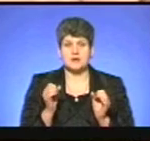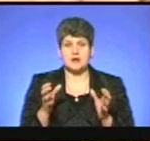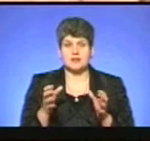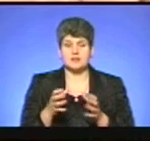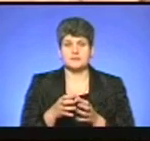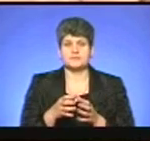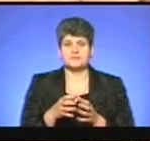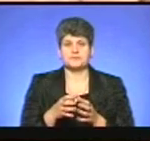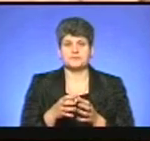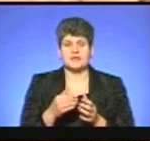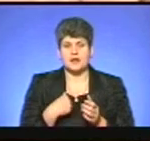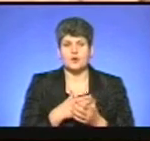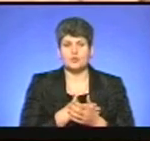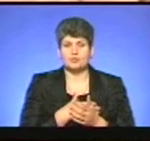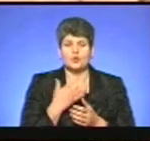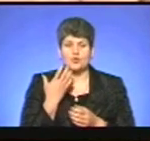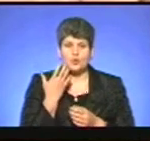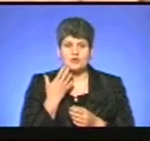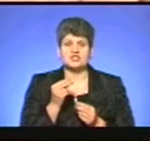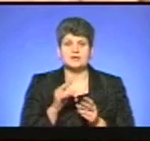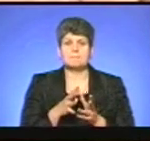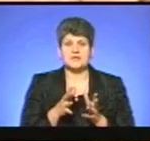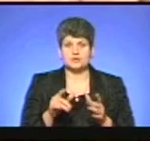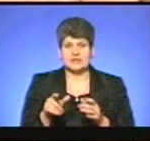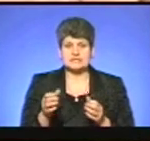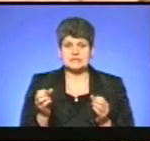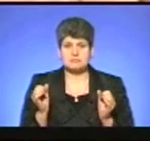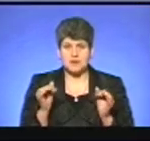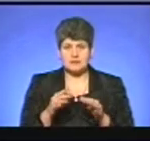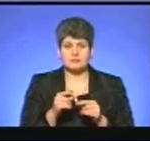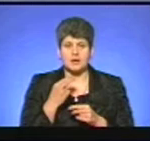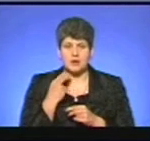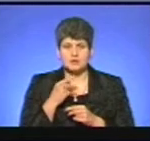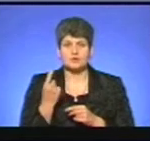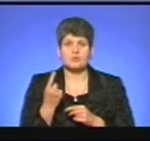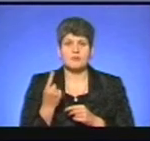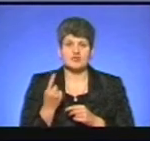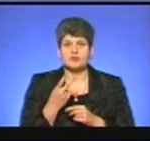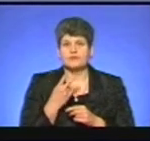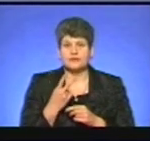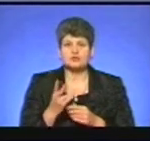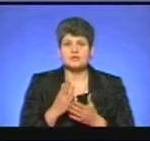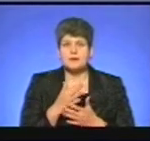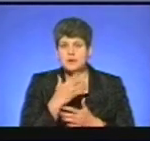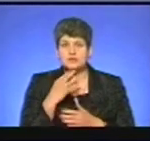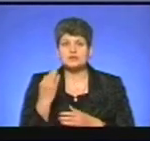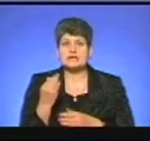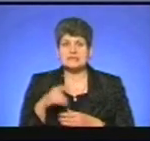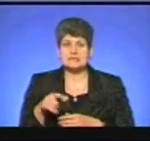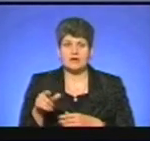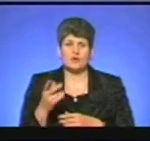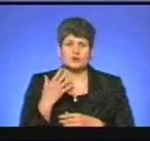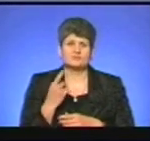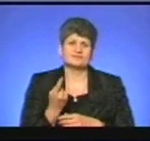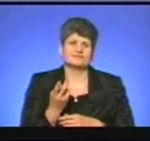знаєте, я люблю, коли ми, чим більше людей збирається, тим краще. Тоді, по-перше, видно, що є багато зацікавлених. Коли по одному